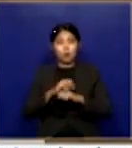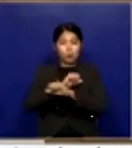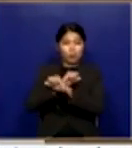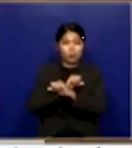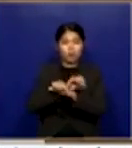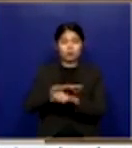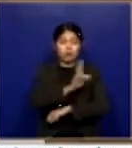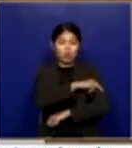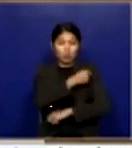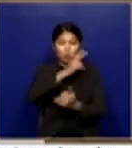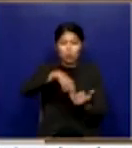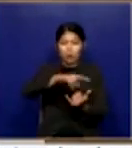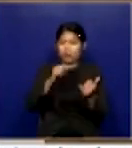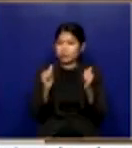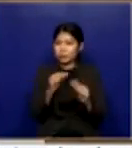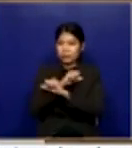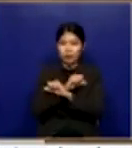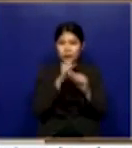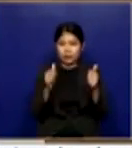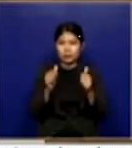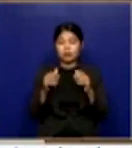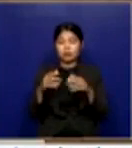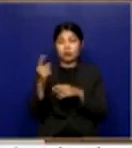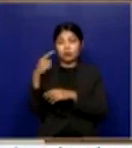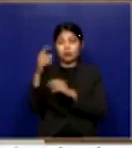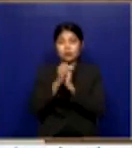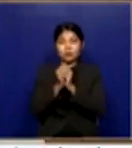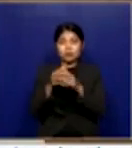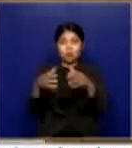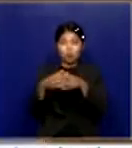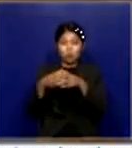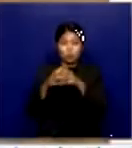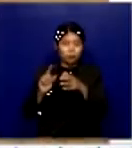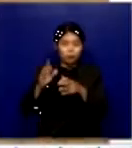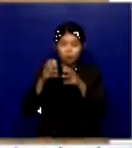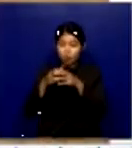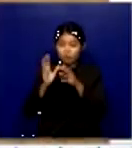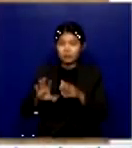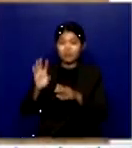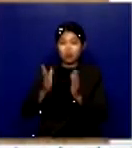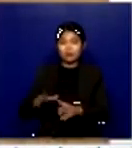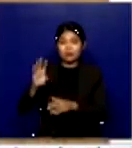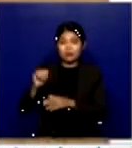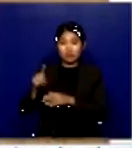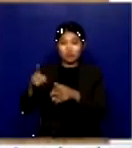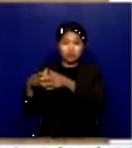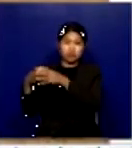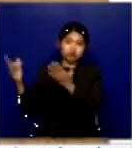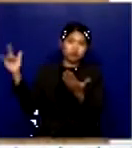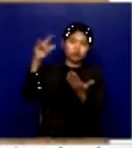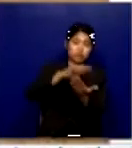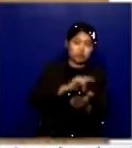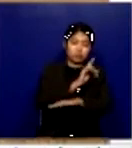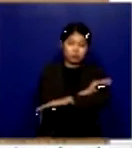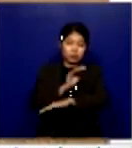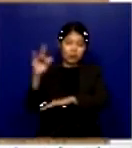ปลอดภัยตั้งนานสาสุขและมีท่องเที่ยวจีนที่ถือวีซ่าพิเศษ 41คนเดินทางไปลงที่สนามบินสุวรรณภูมิเป็น